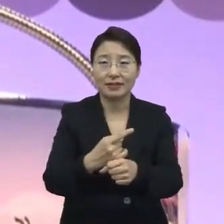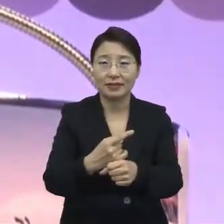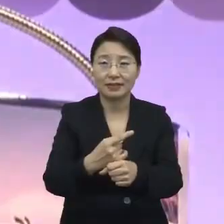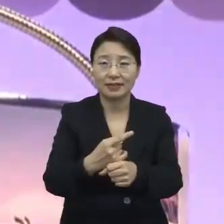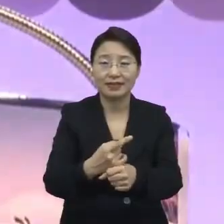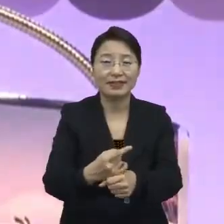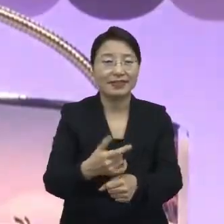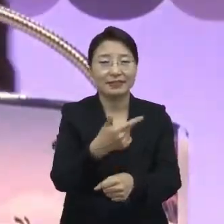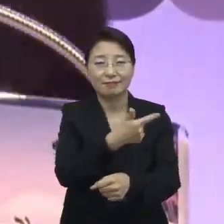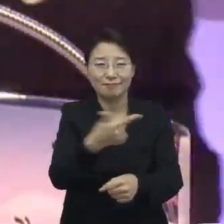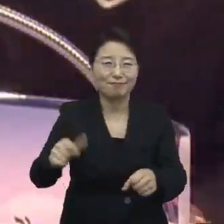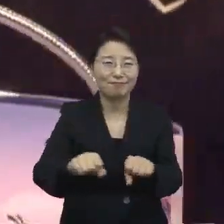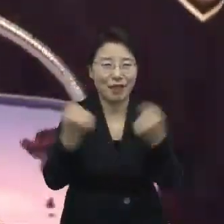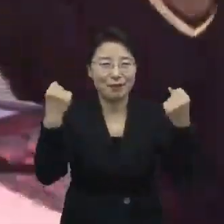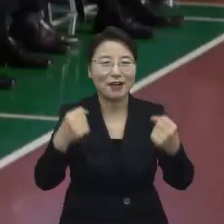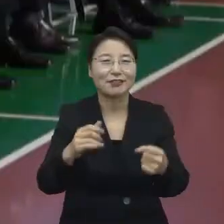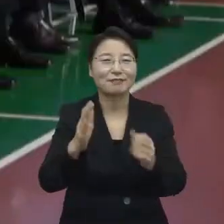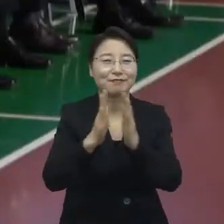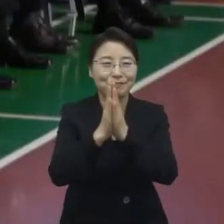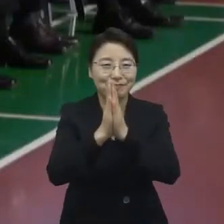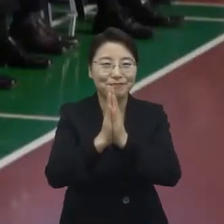나시기 바랍니다. 감사합니다.